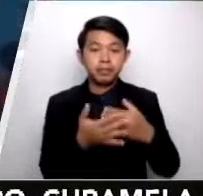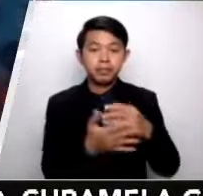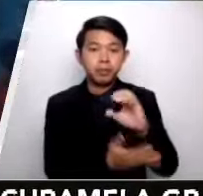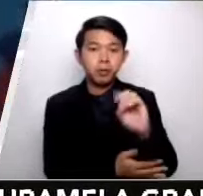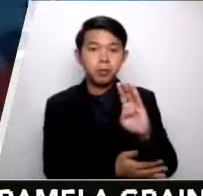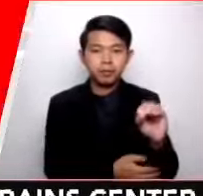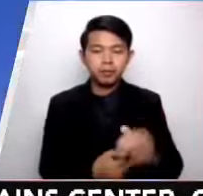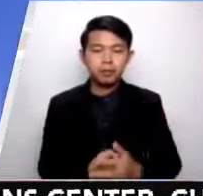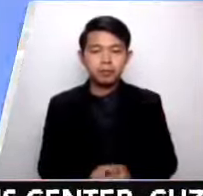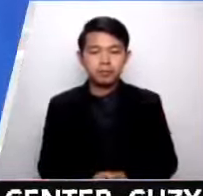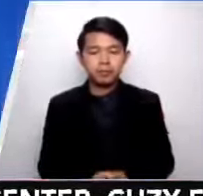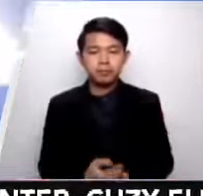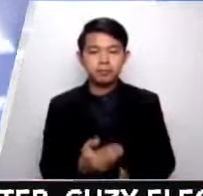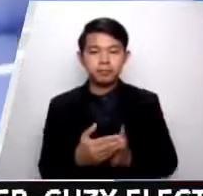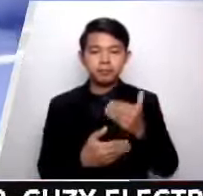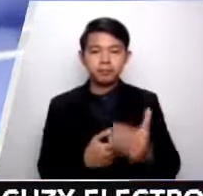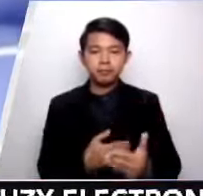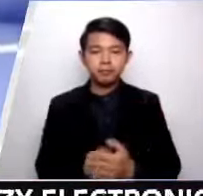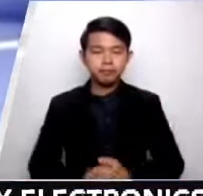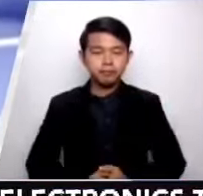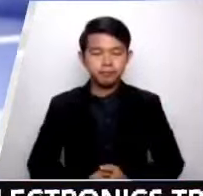Integrated News.